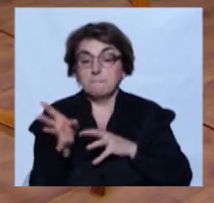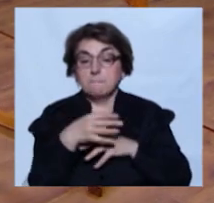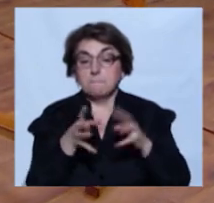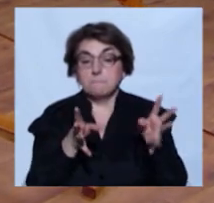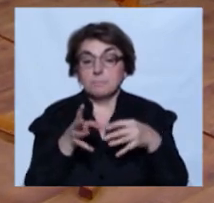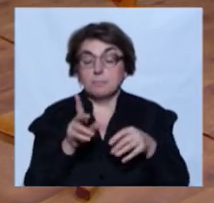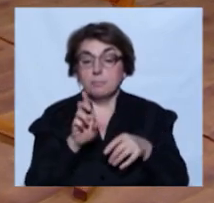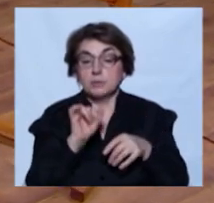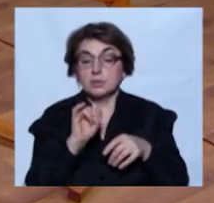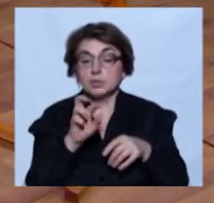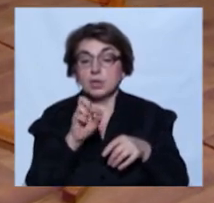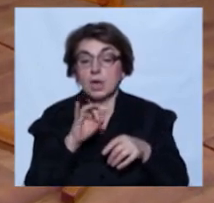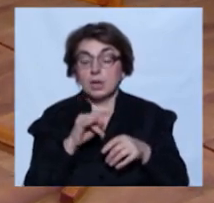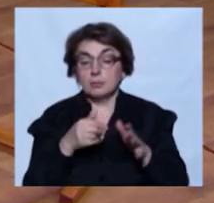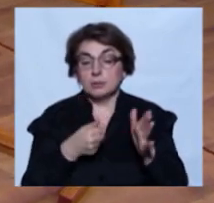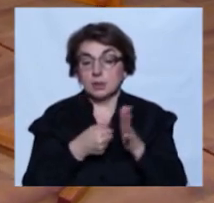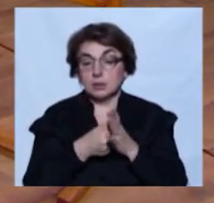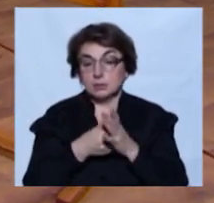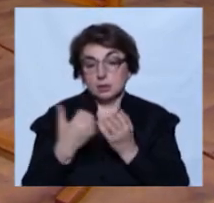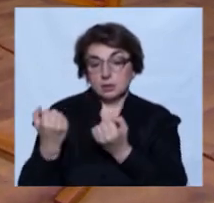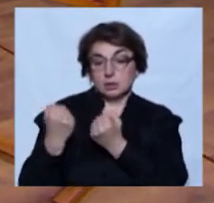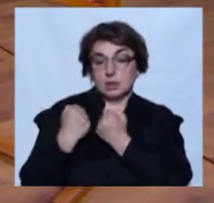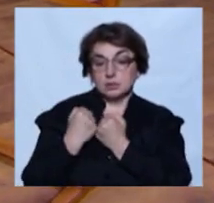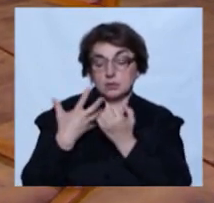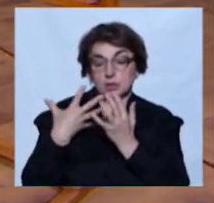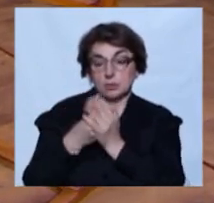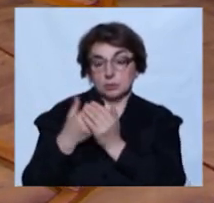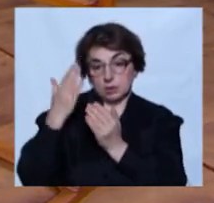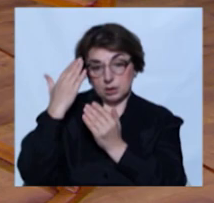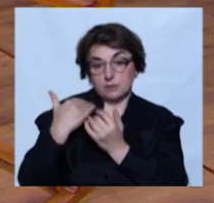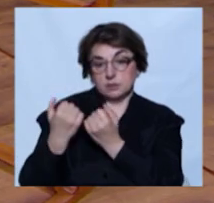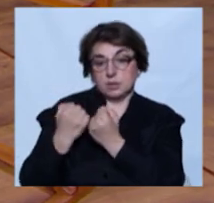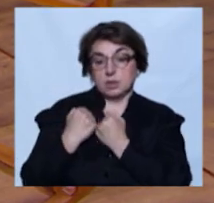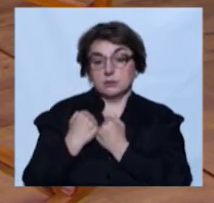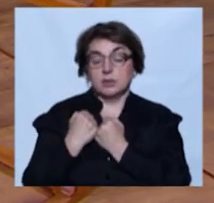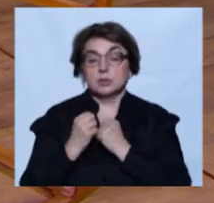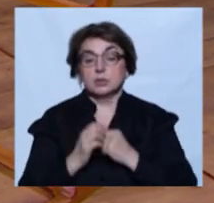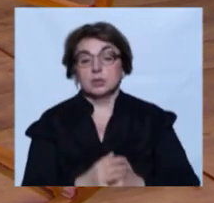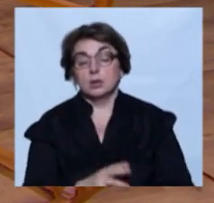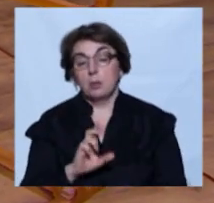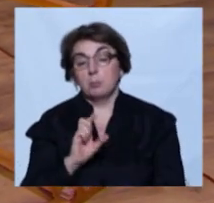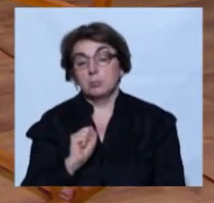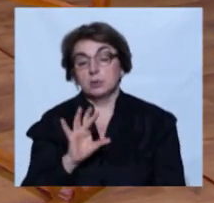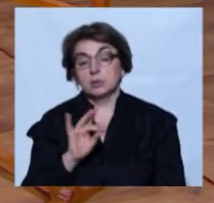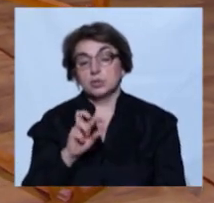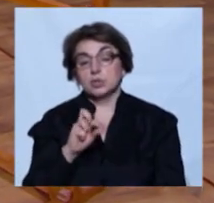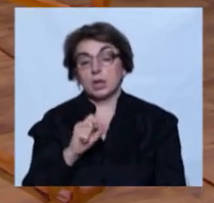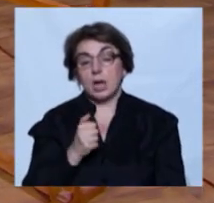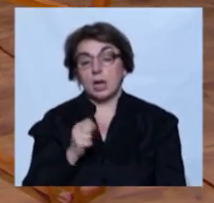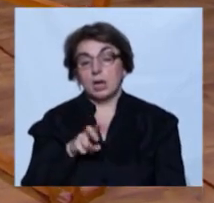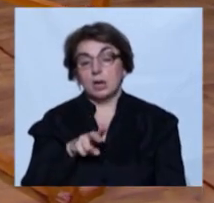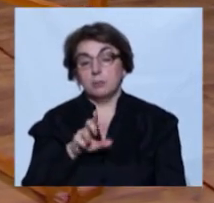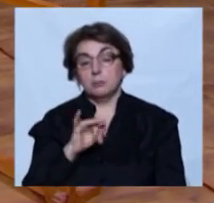რაც ეხმარება მას თავდაცვაში. ანუ აქ შეგვიძლია დავწეროთ ბრჭყალები.